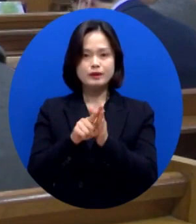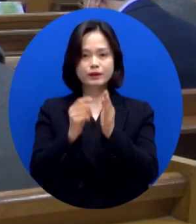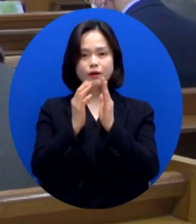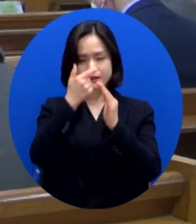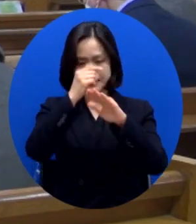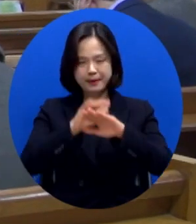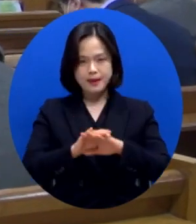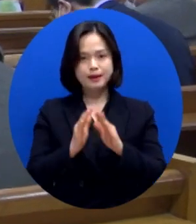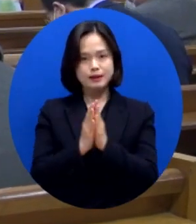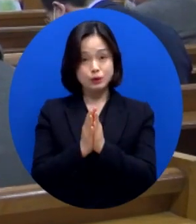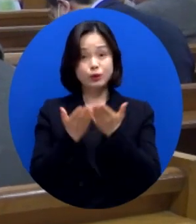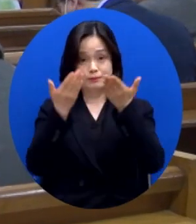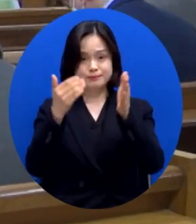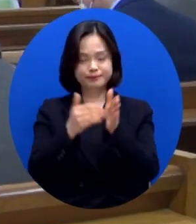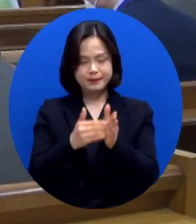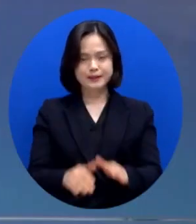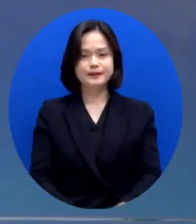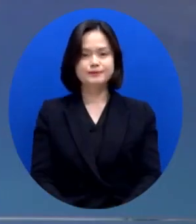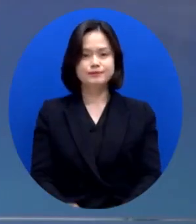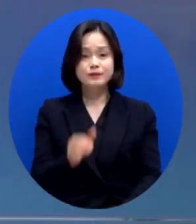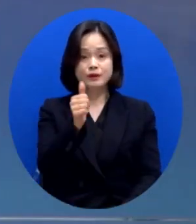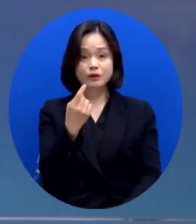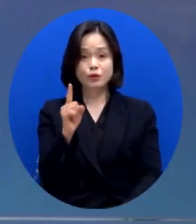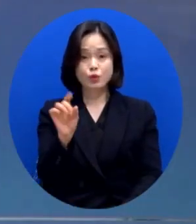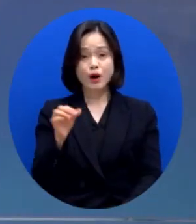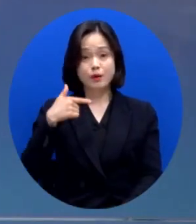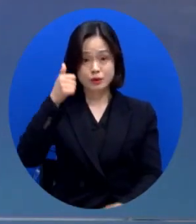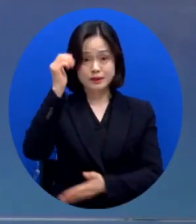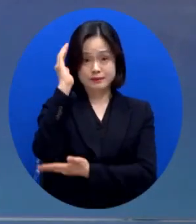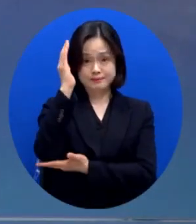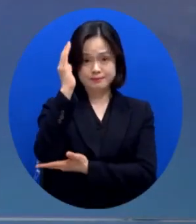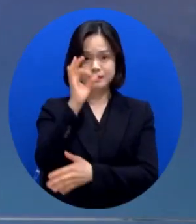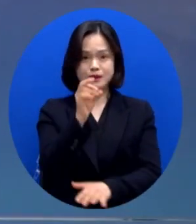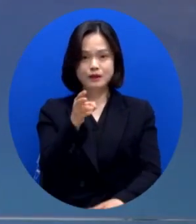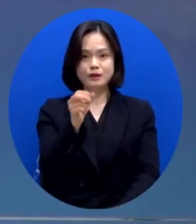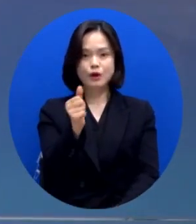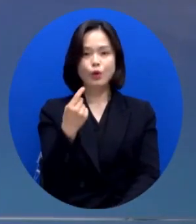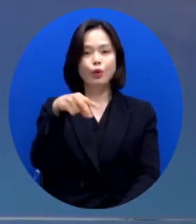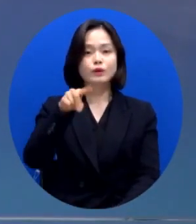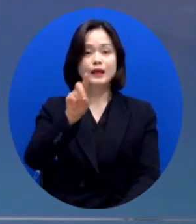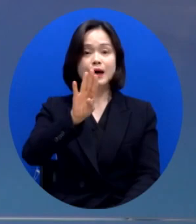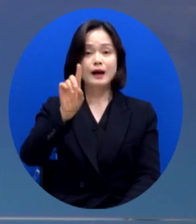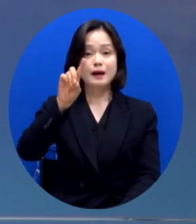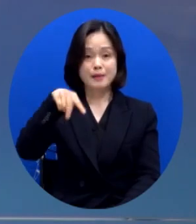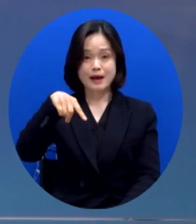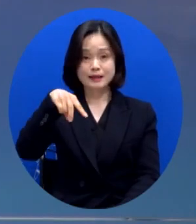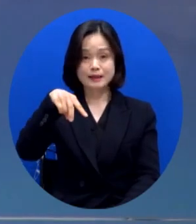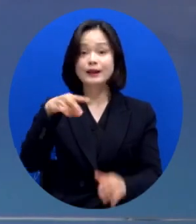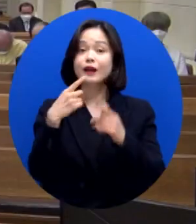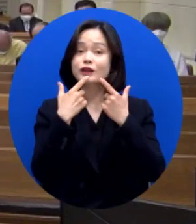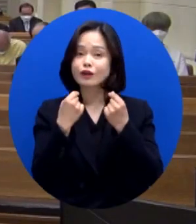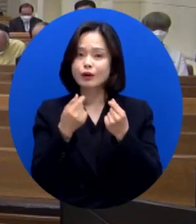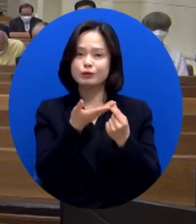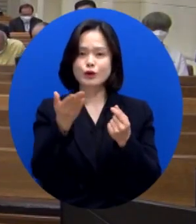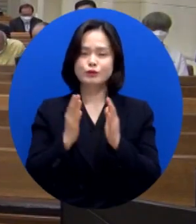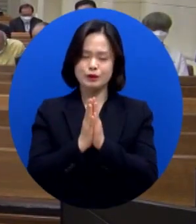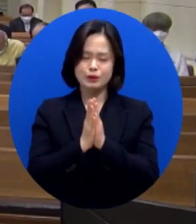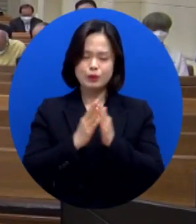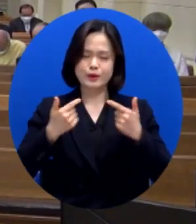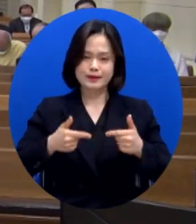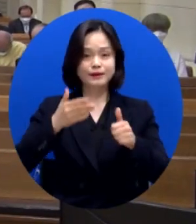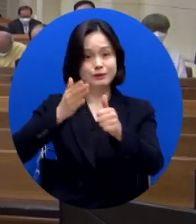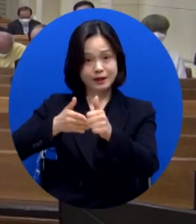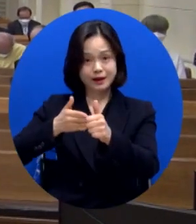예배에서 설교를 전한 성진교회 황일동 목사는 여호사밧처럼 늘 기도하면서 하나님의 역사하심과 놀라운